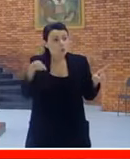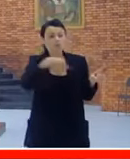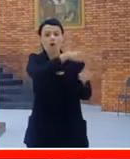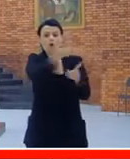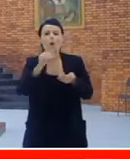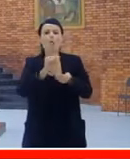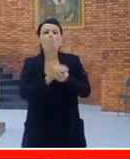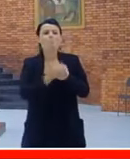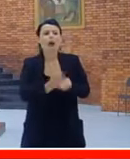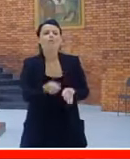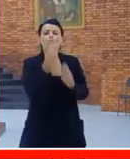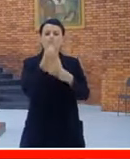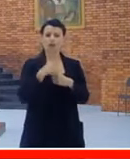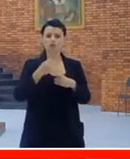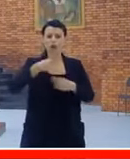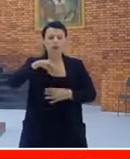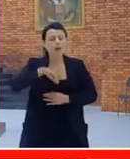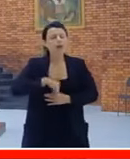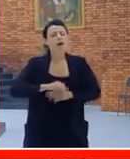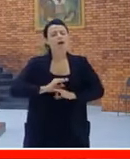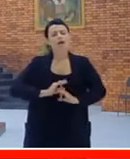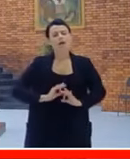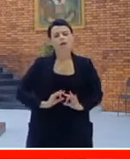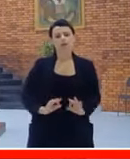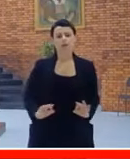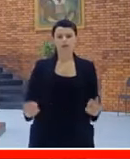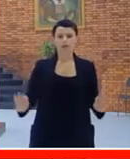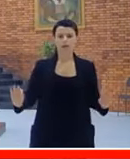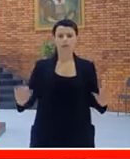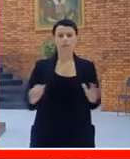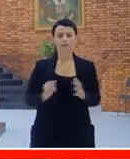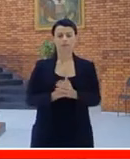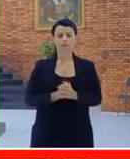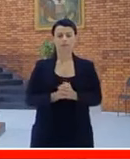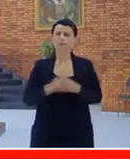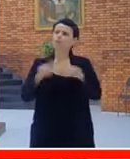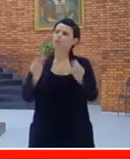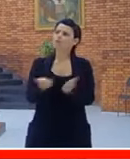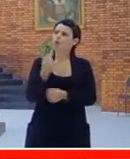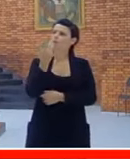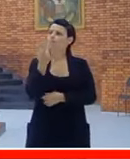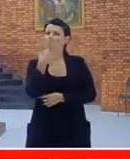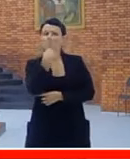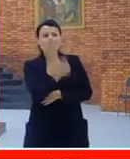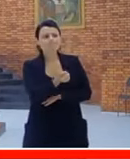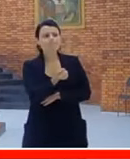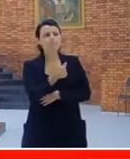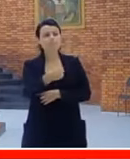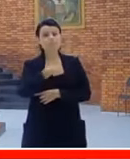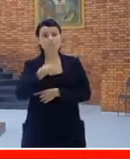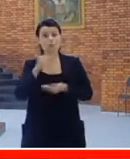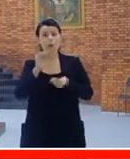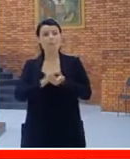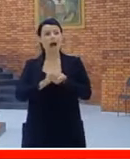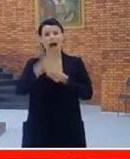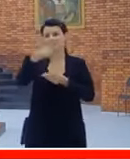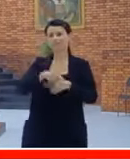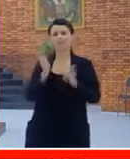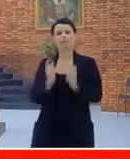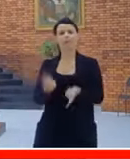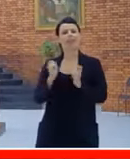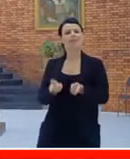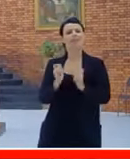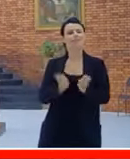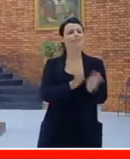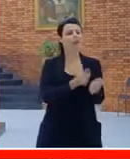pani e vi siete saziati. Quasi a dire che lui è di più del panettiere che